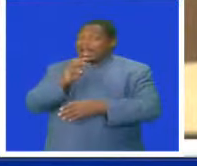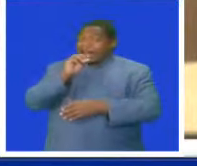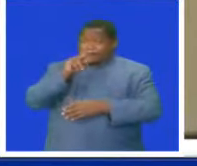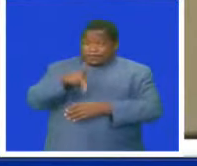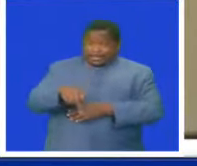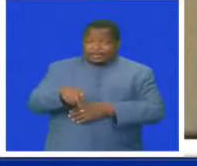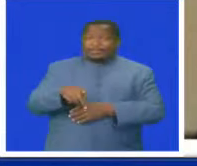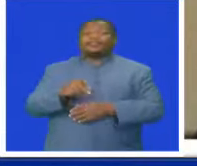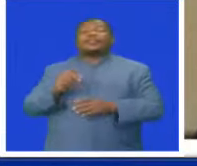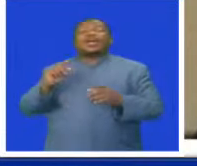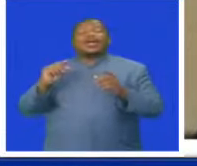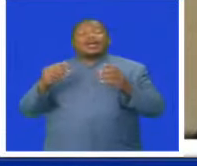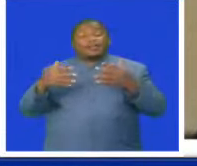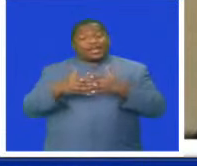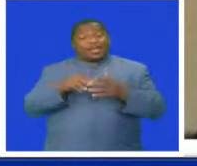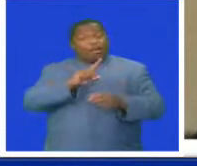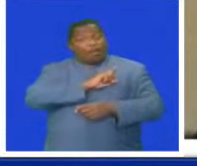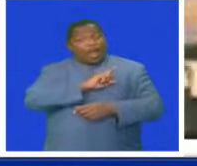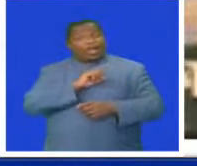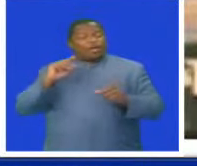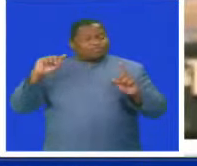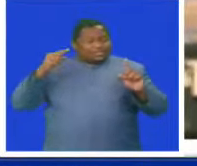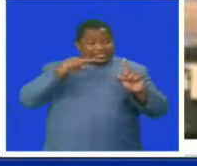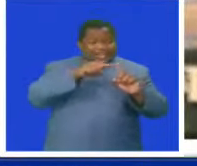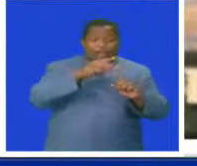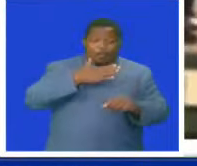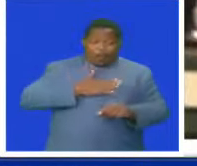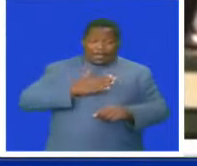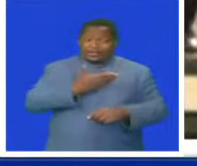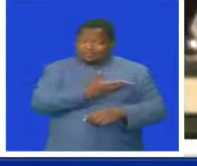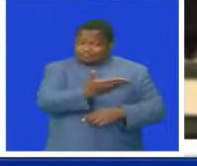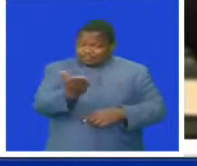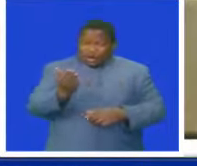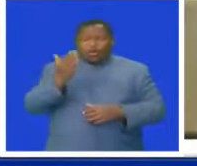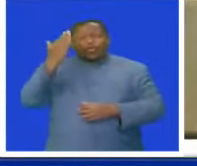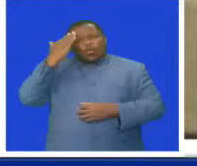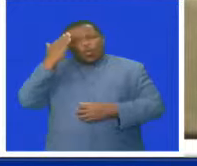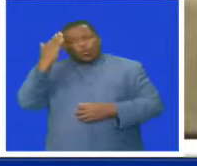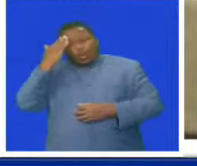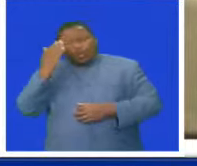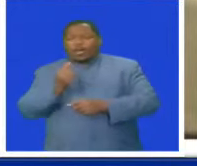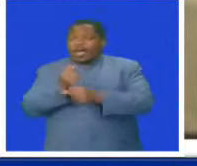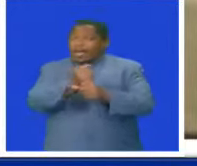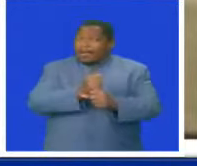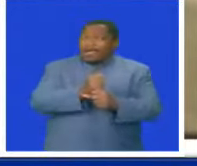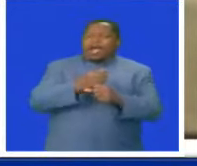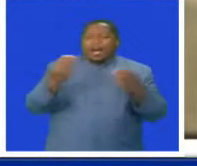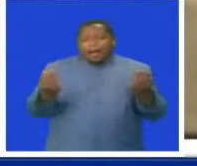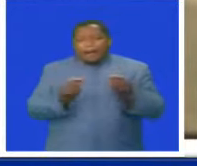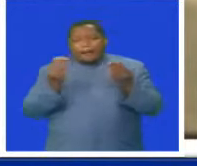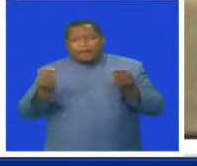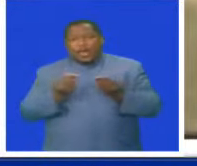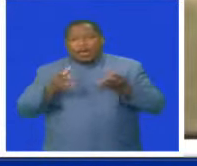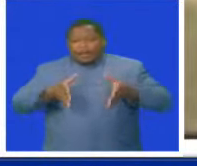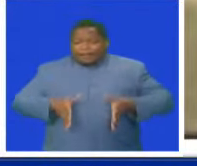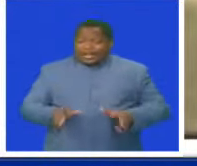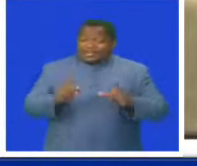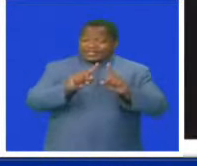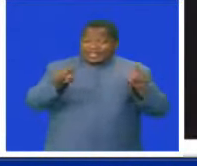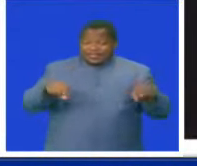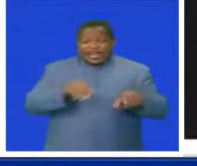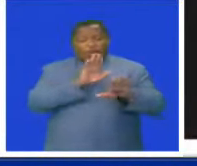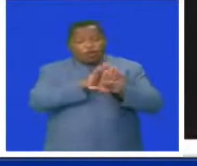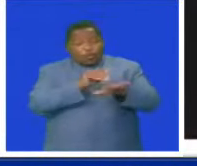lokuba nebuve. Induna ithi lo mhlangano utawuniketa sitfombe semigomo yemhlaba livele latibophelela